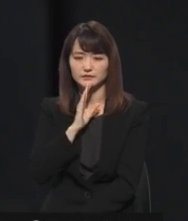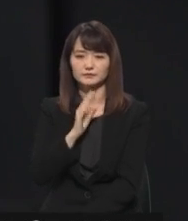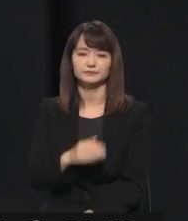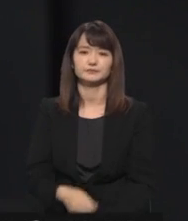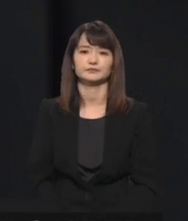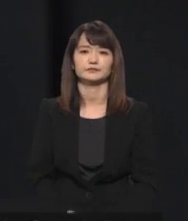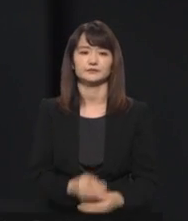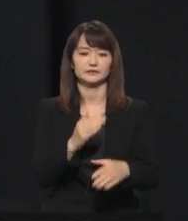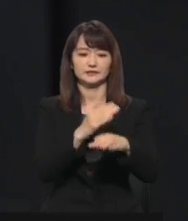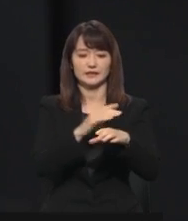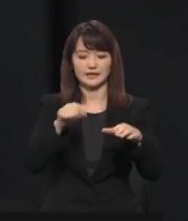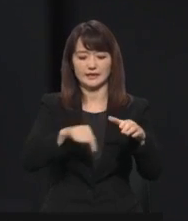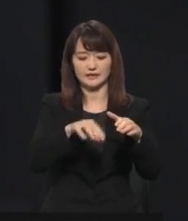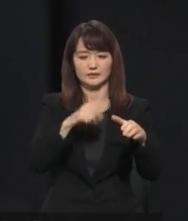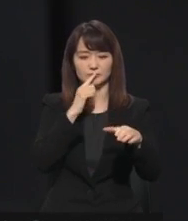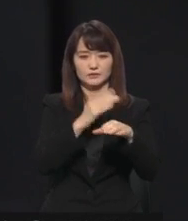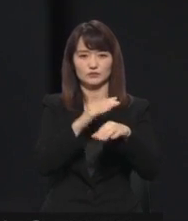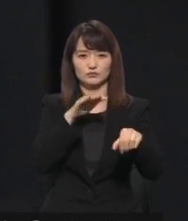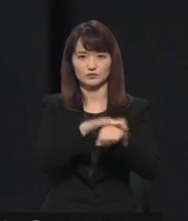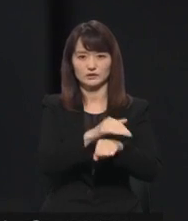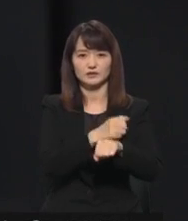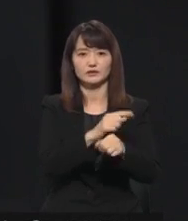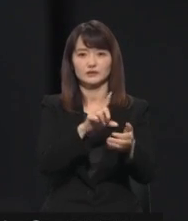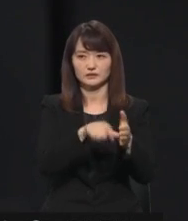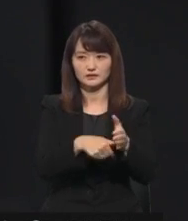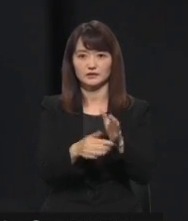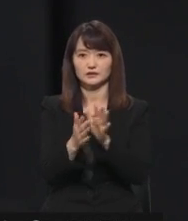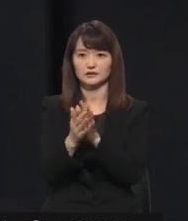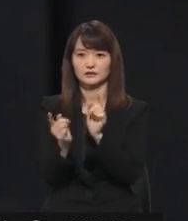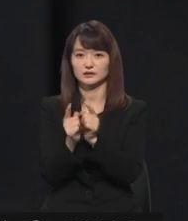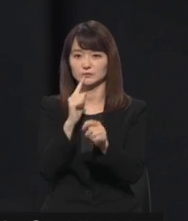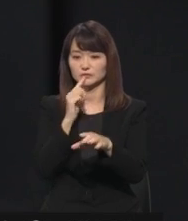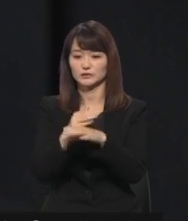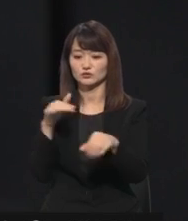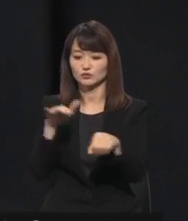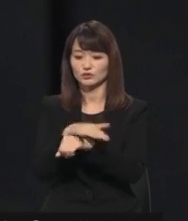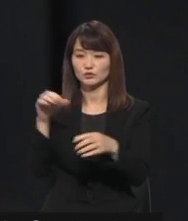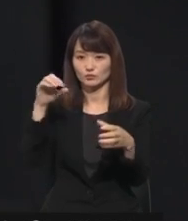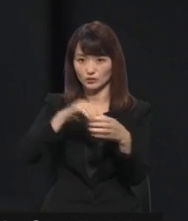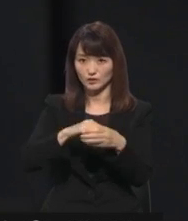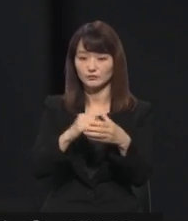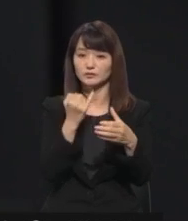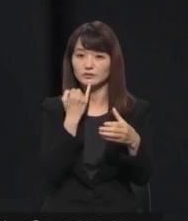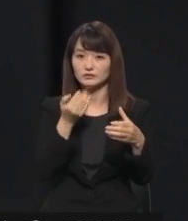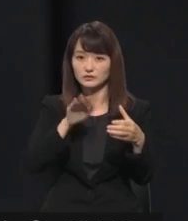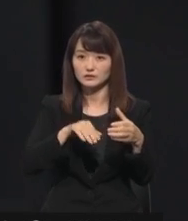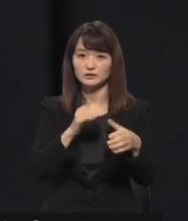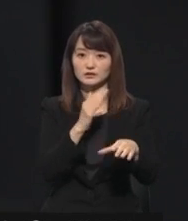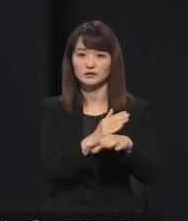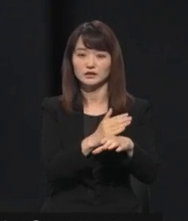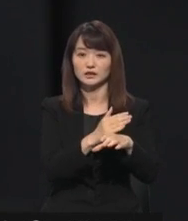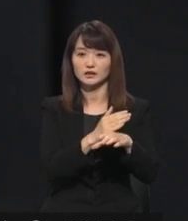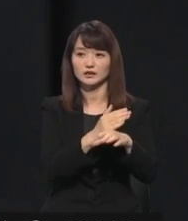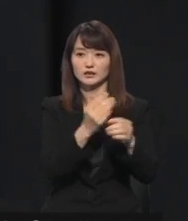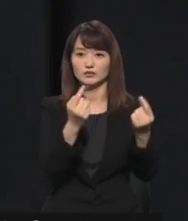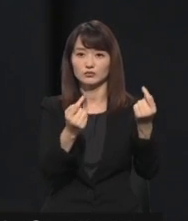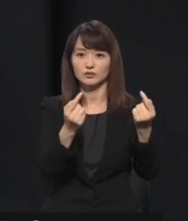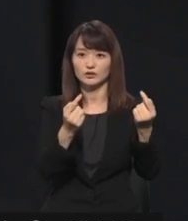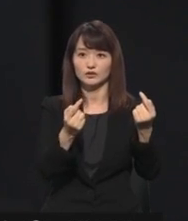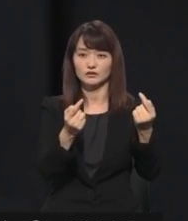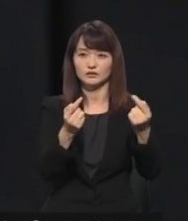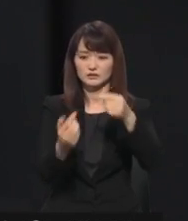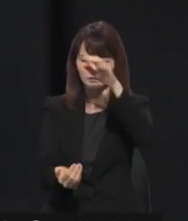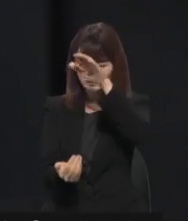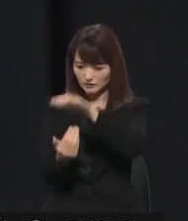민주주의를 하는데 있어서 직접 민주주의 요소를 결합시킨 건 좋은데 그거를 당대 보다 더 상위에 있는 최고 의결 기관으로